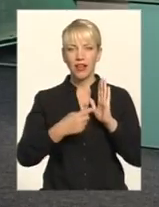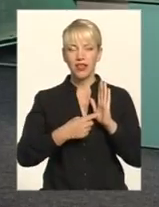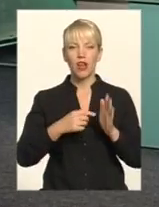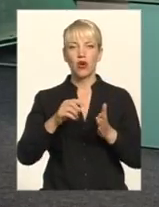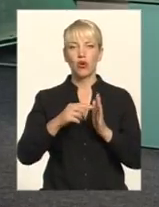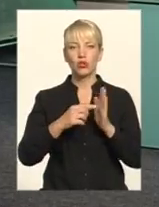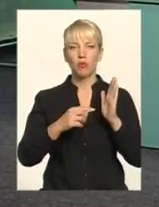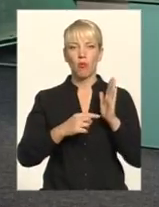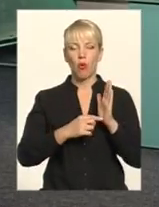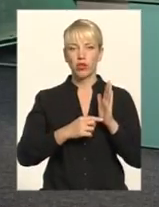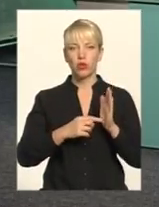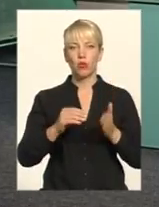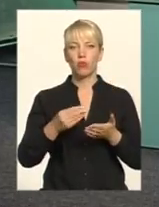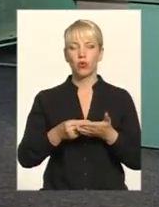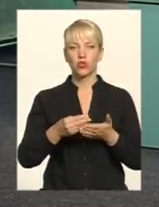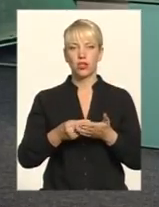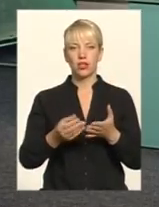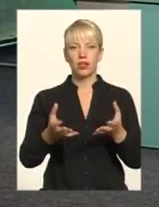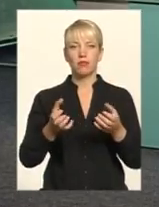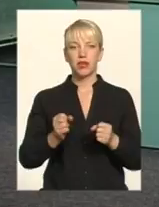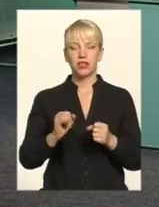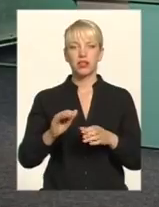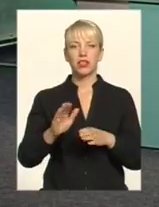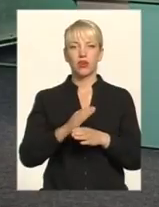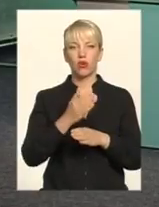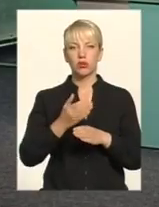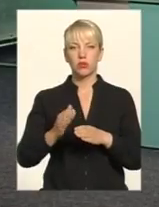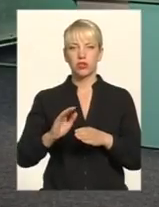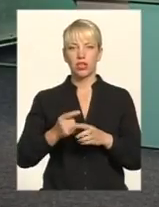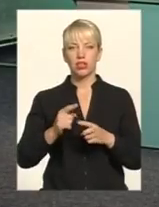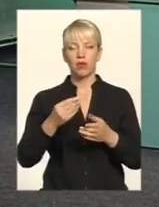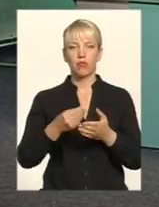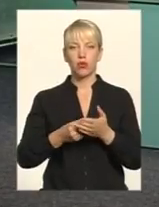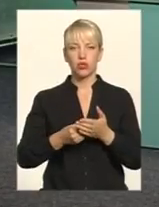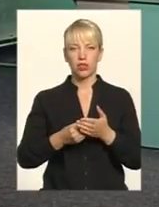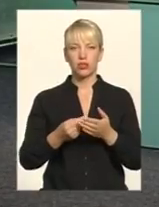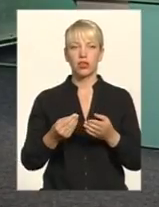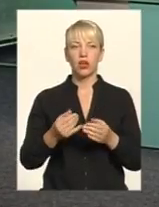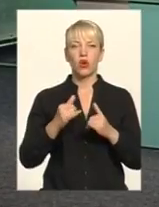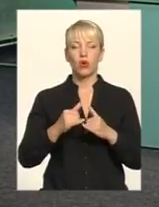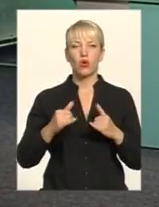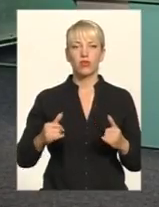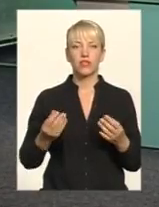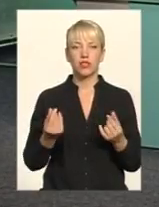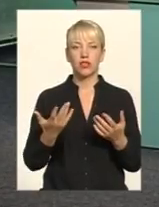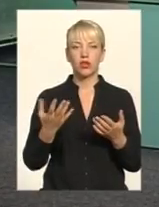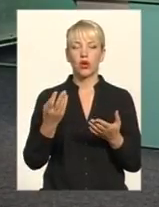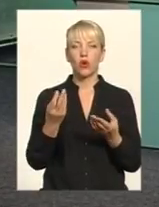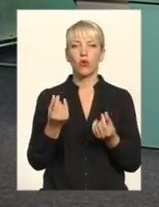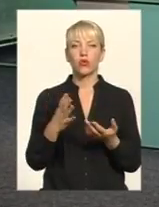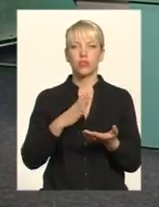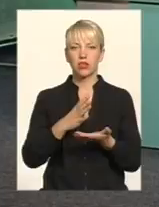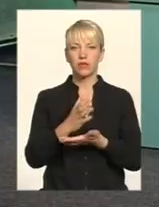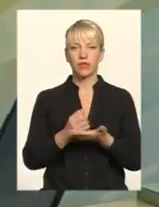бюджету. Прийнятий розподілений бюджет розвитку, скільки коштів акумульовано в ньому? Ну, бюджет, ми